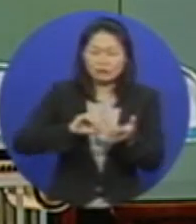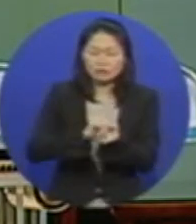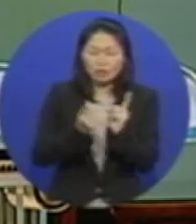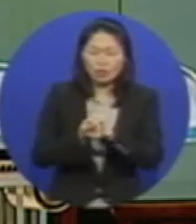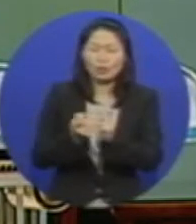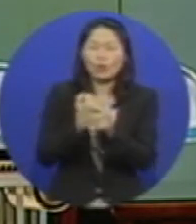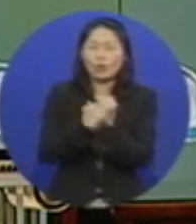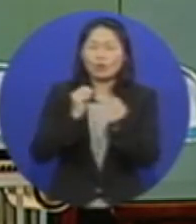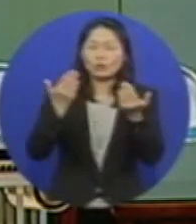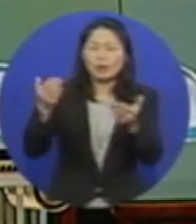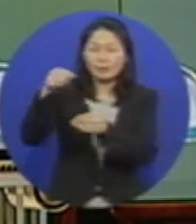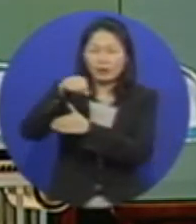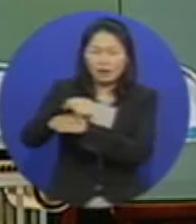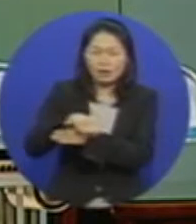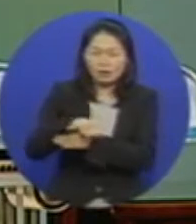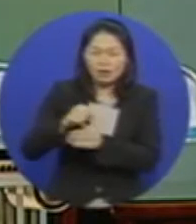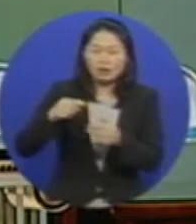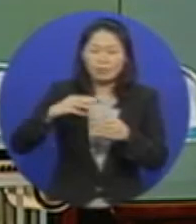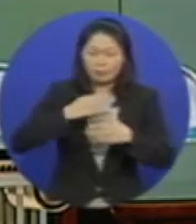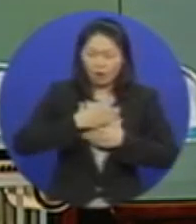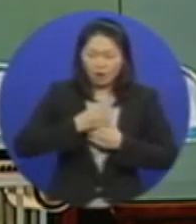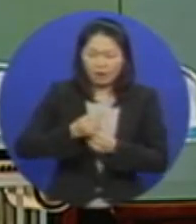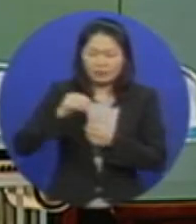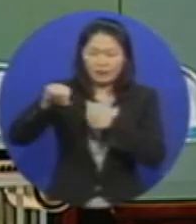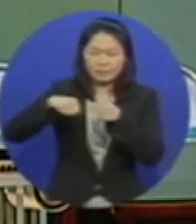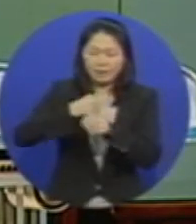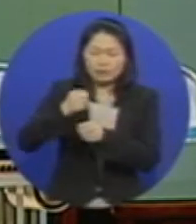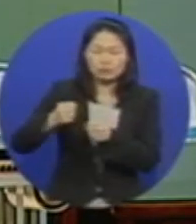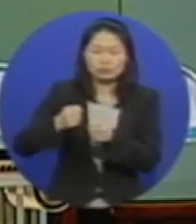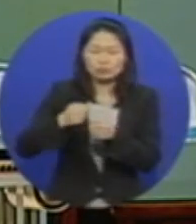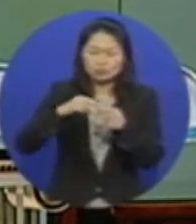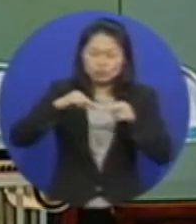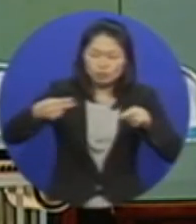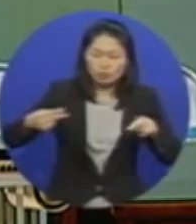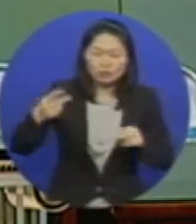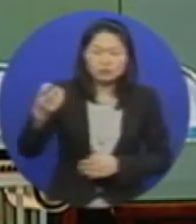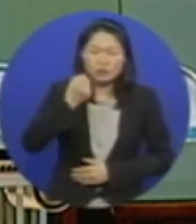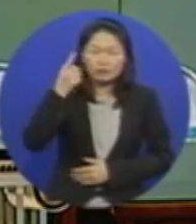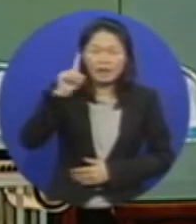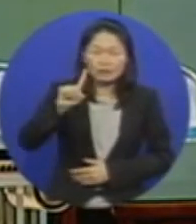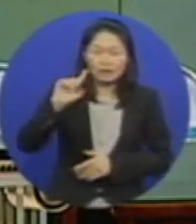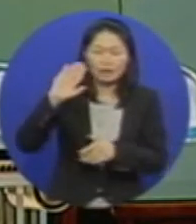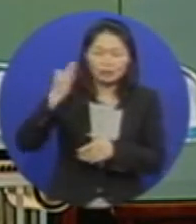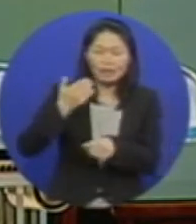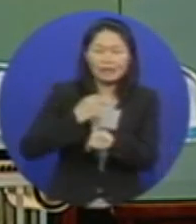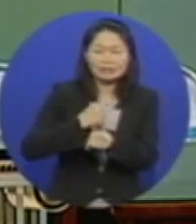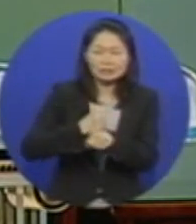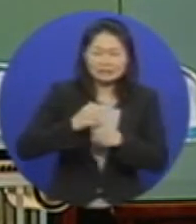평안의 매는 줄로 성령이 하나 되게 하신 것을 힘써 지키라